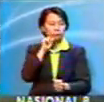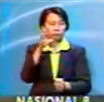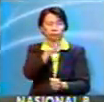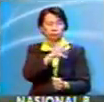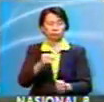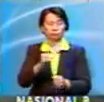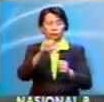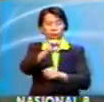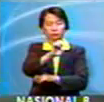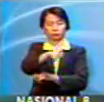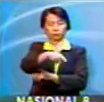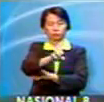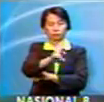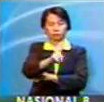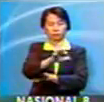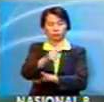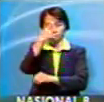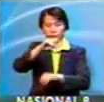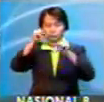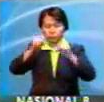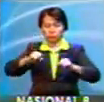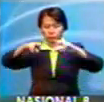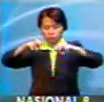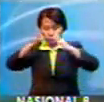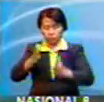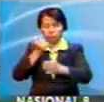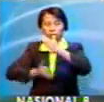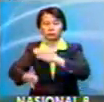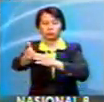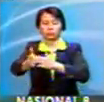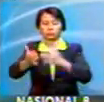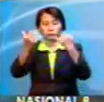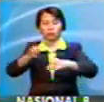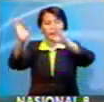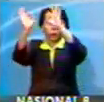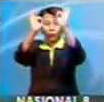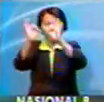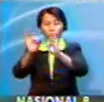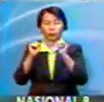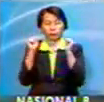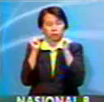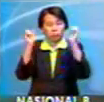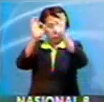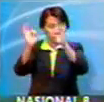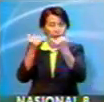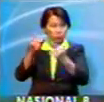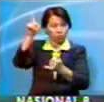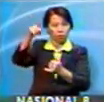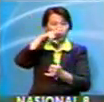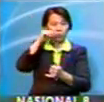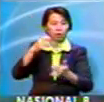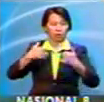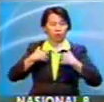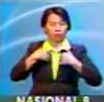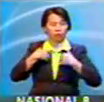separatists to allow the investigator to move in, even now during winter. We have some